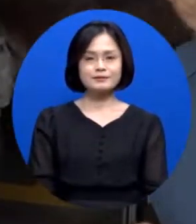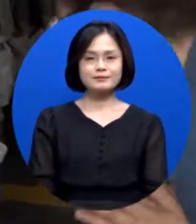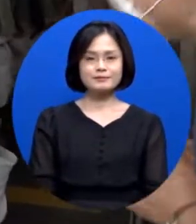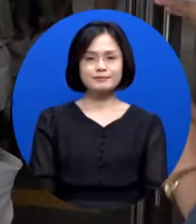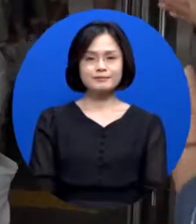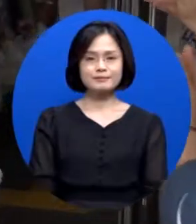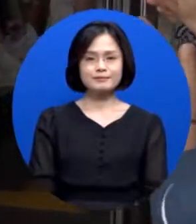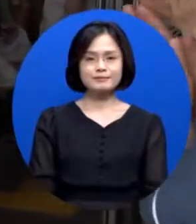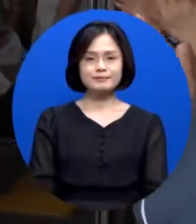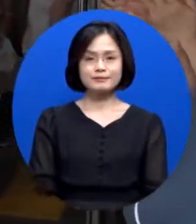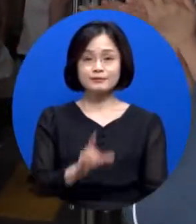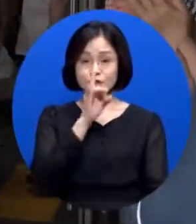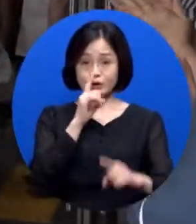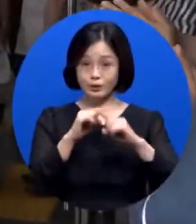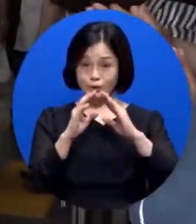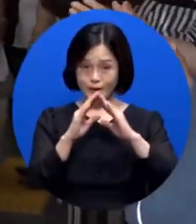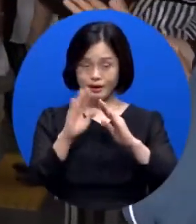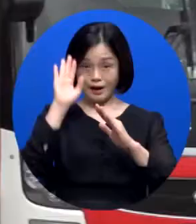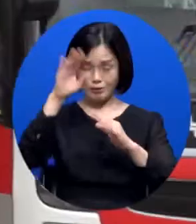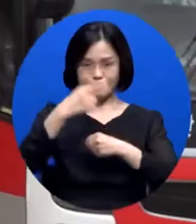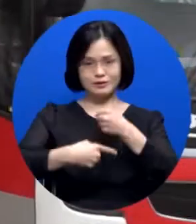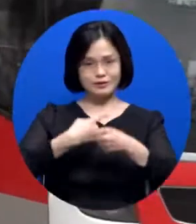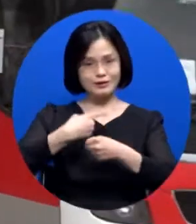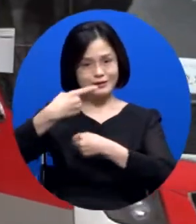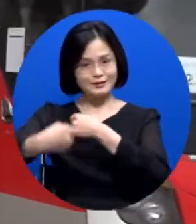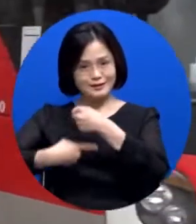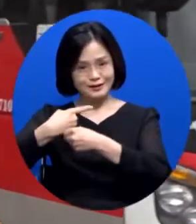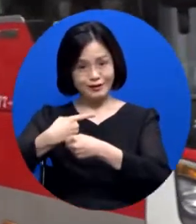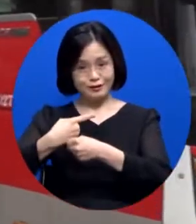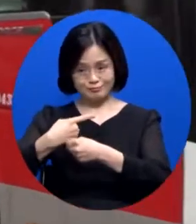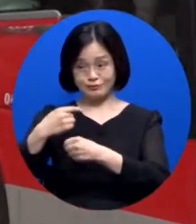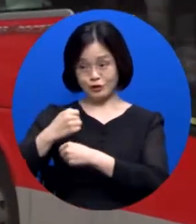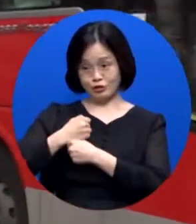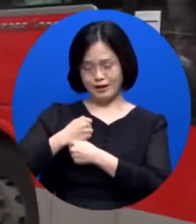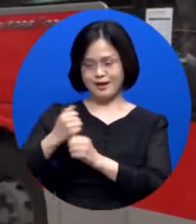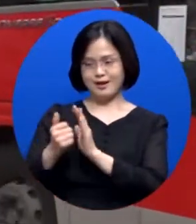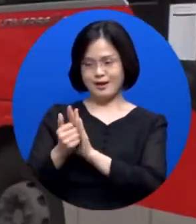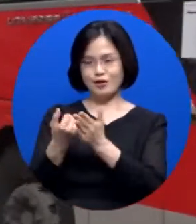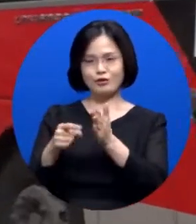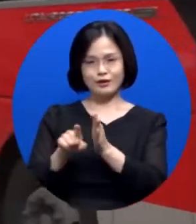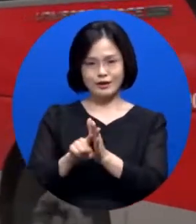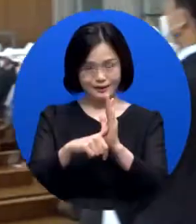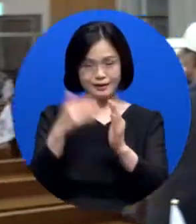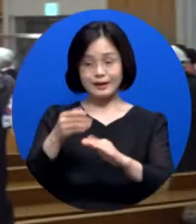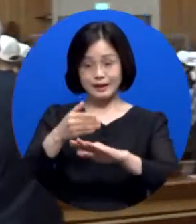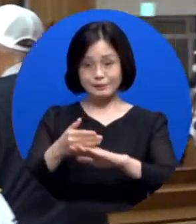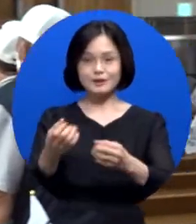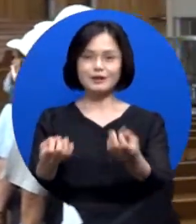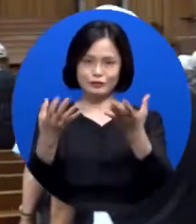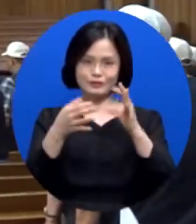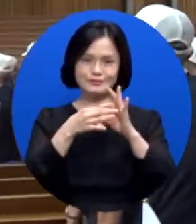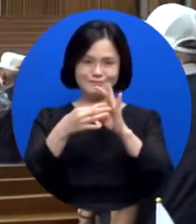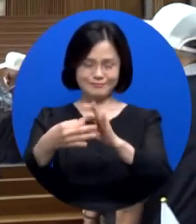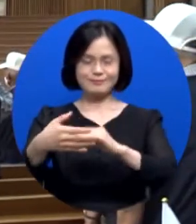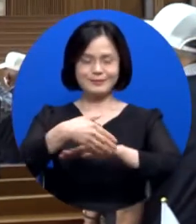청주 중앙 교회 는 앞으로도 매년 참전 유공자의 희생과 공헌을 기리기 위한 감사 축제 를 이어갈 계획입니다